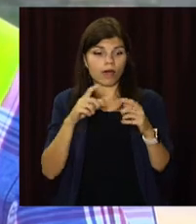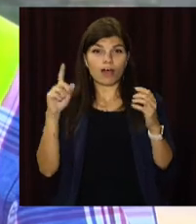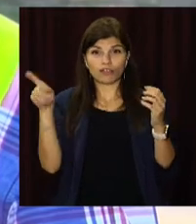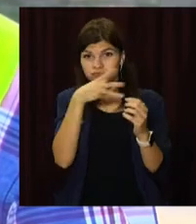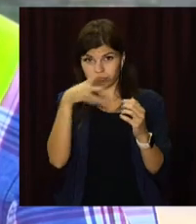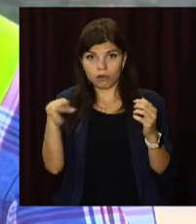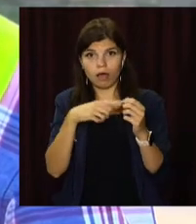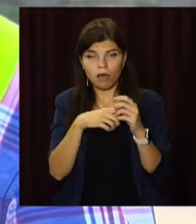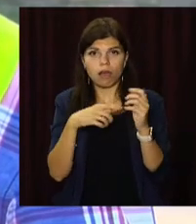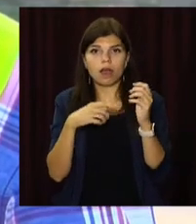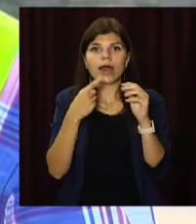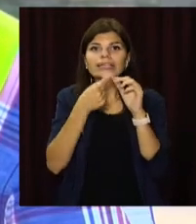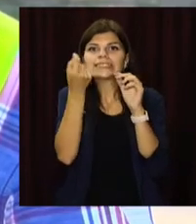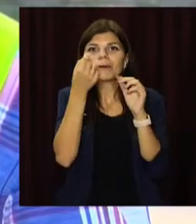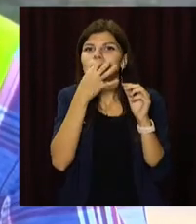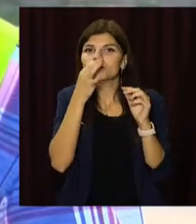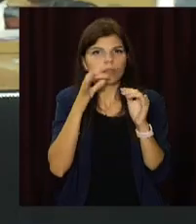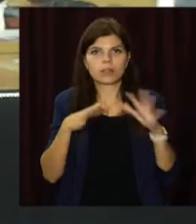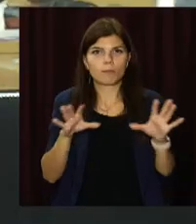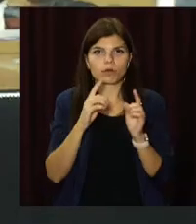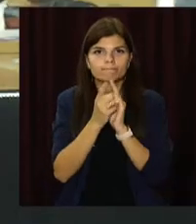або дозрівання насіння.